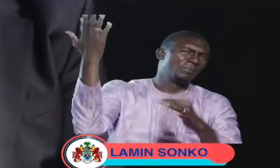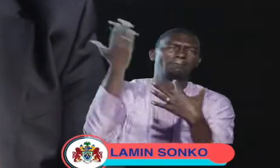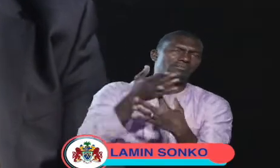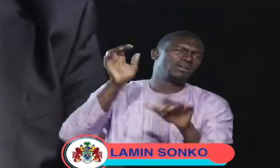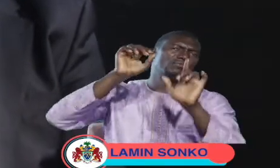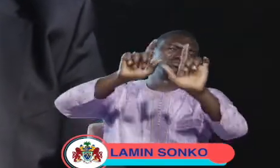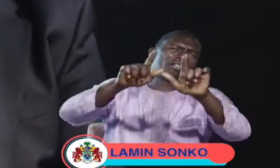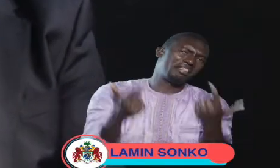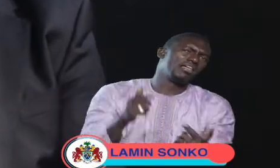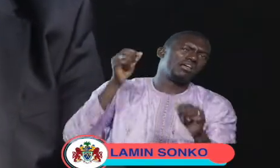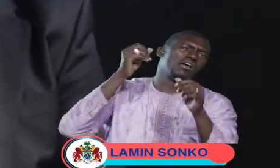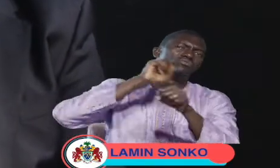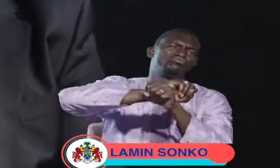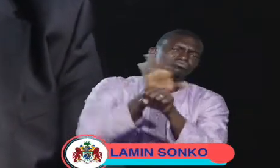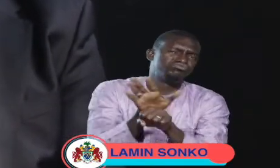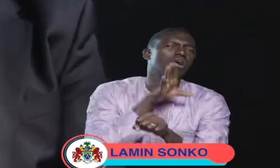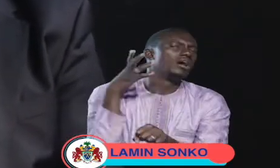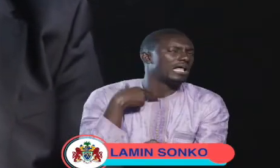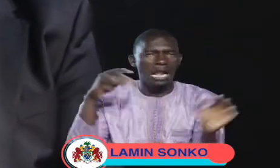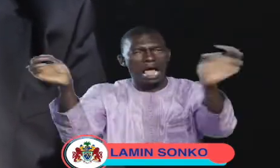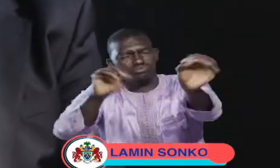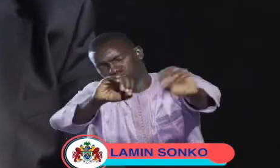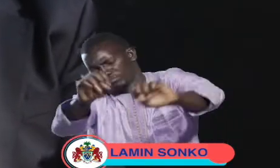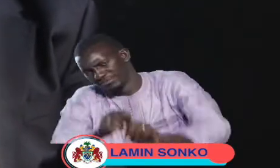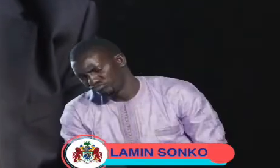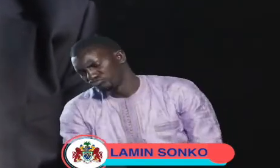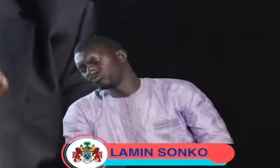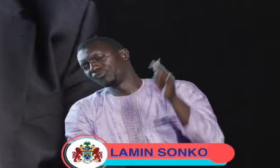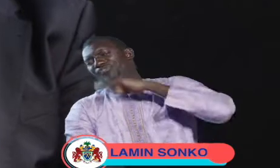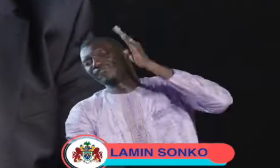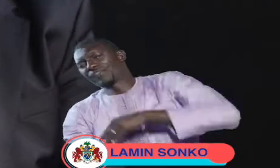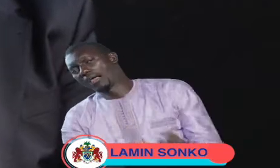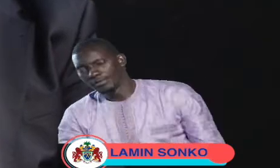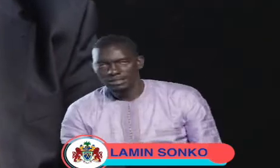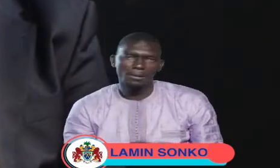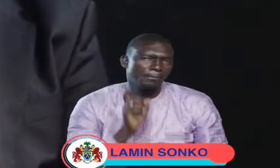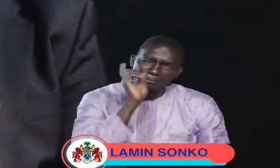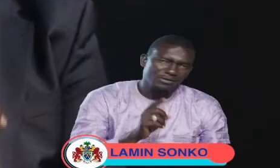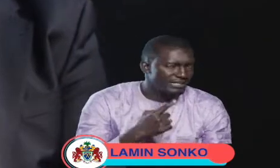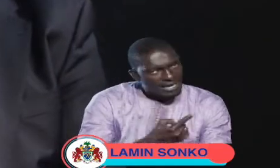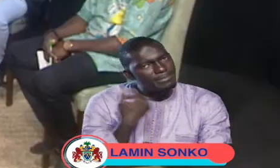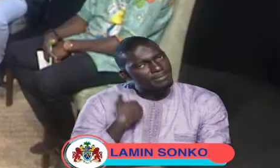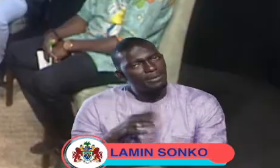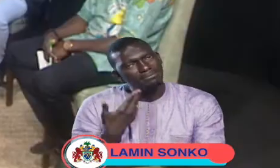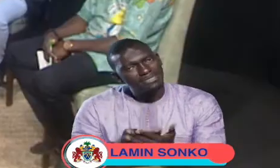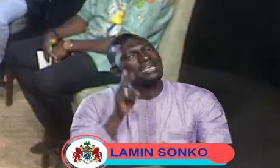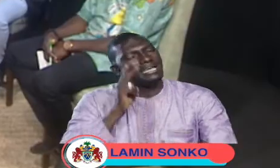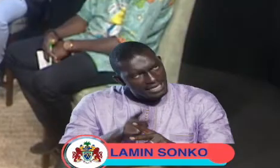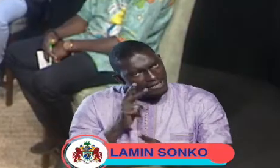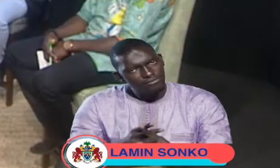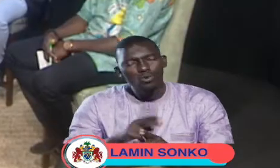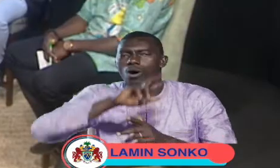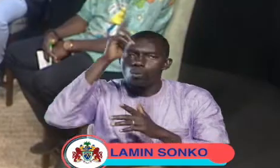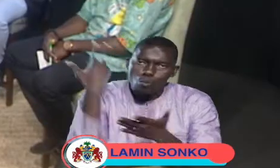Babacar whatsapp bi na daf ñu jaxal ñun suñu bop kenn dafa tok ci négam mu o def ben audio mu sakule